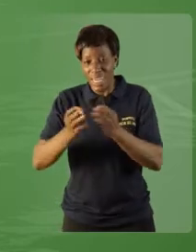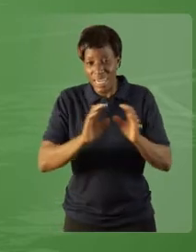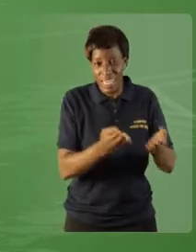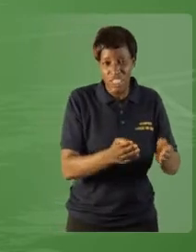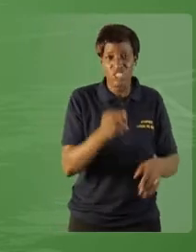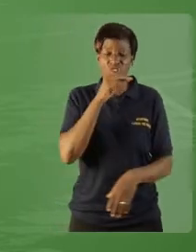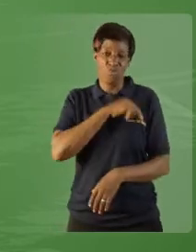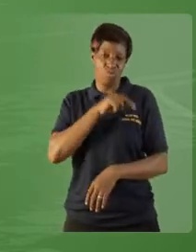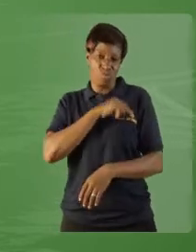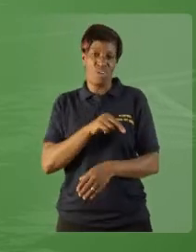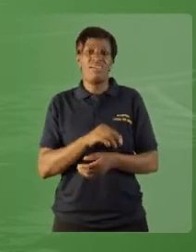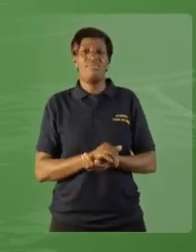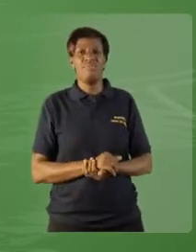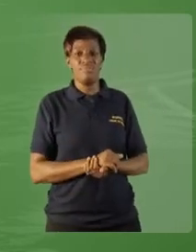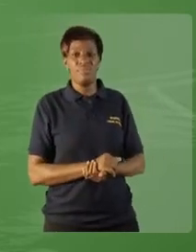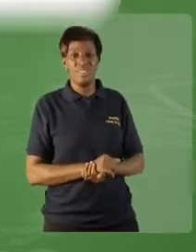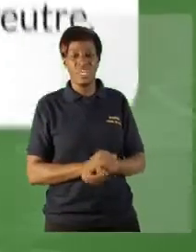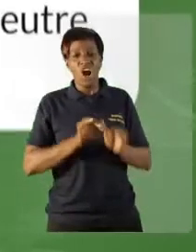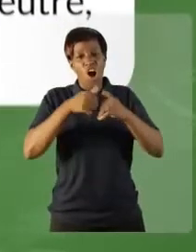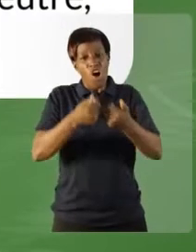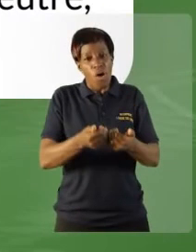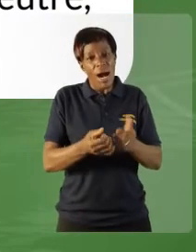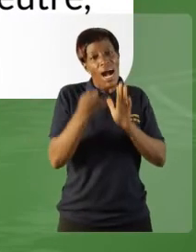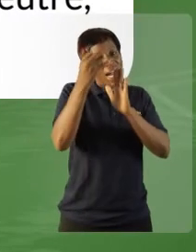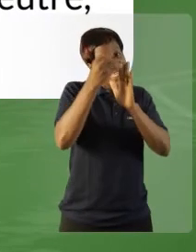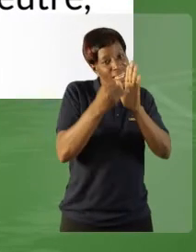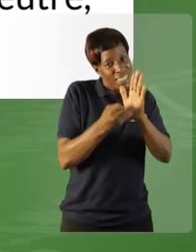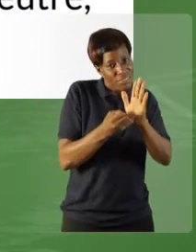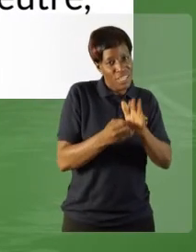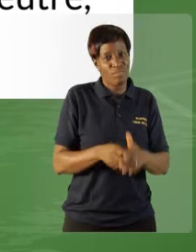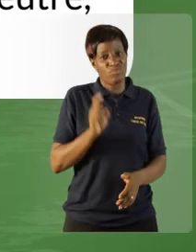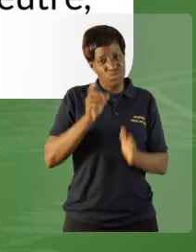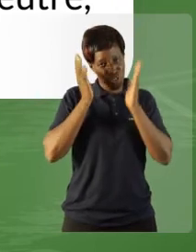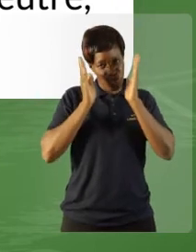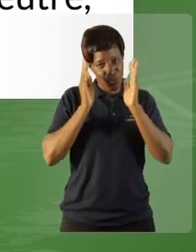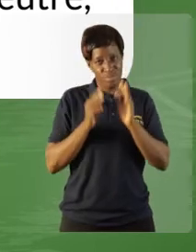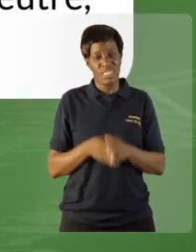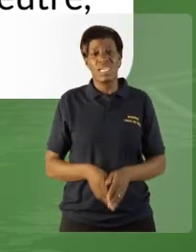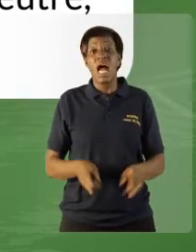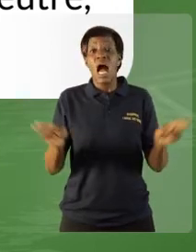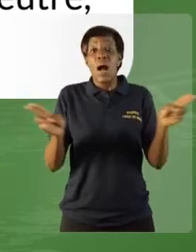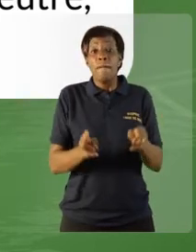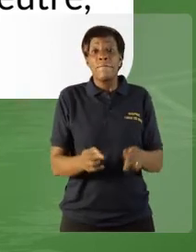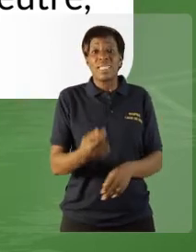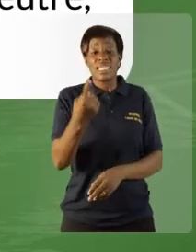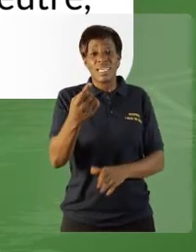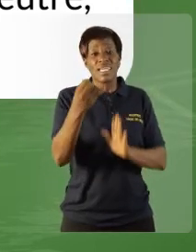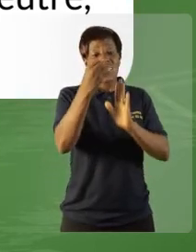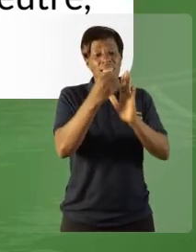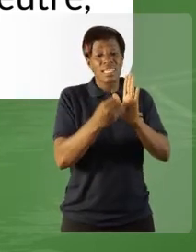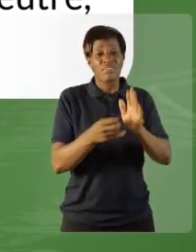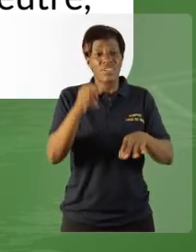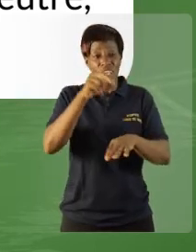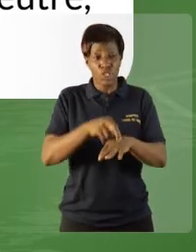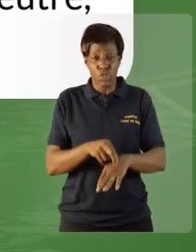Comment l'identifions-nous? Donc nous marquons petit 1, identification du registre courant.